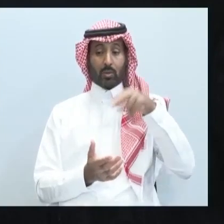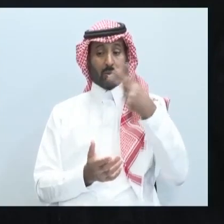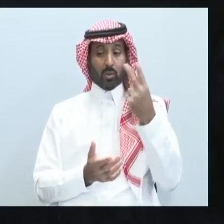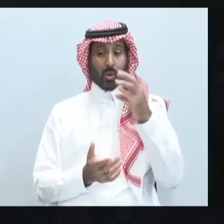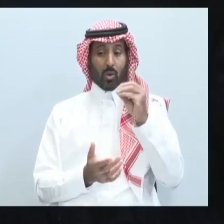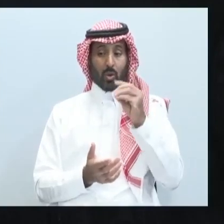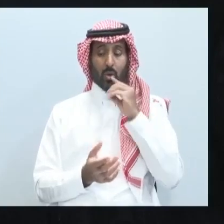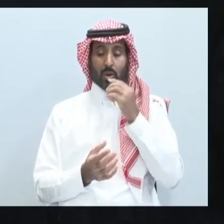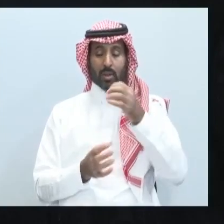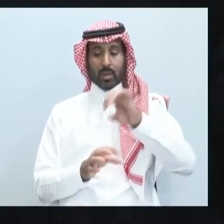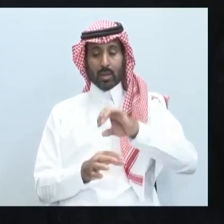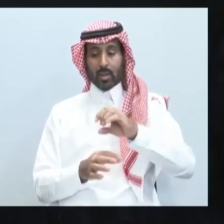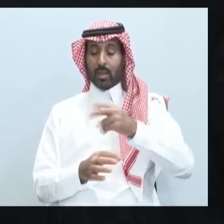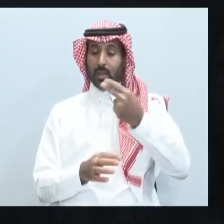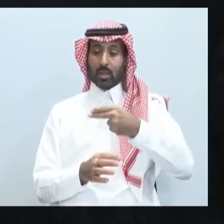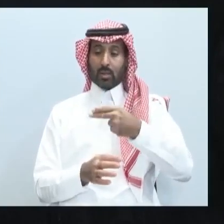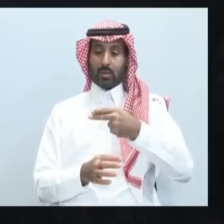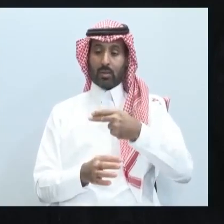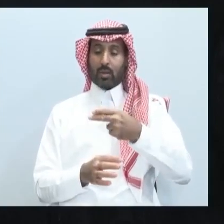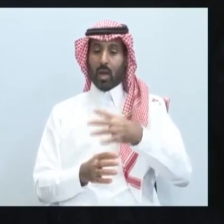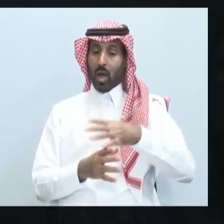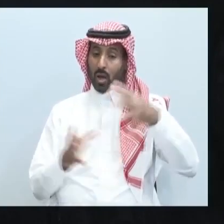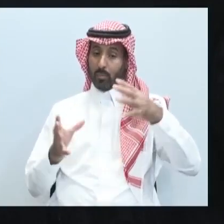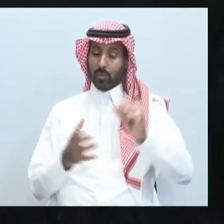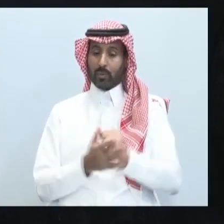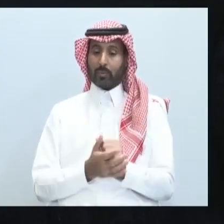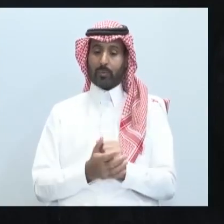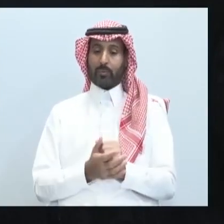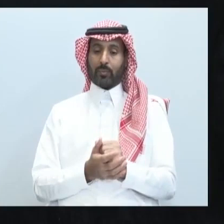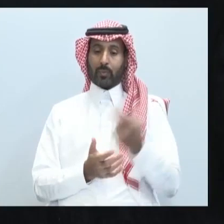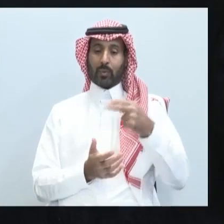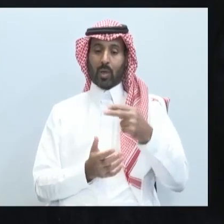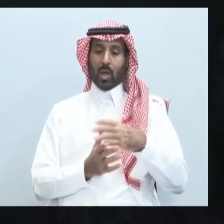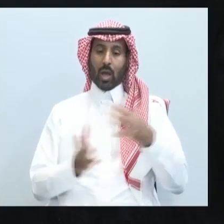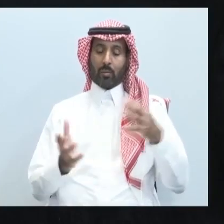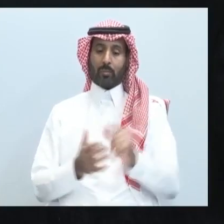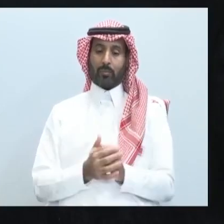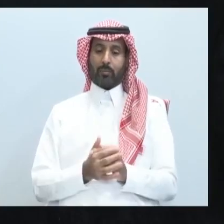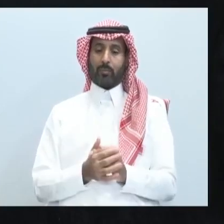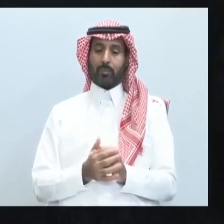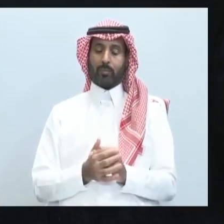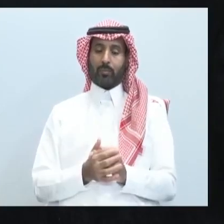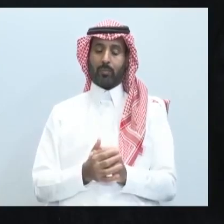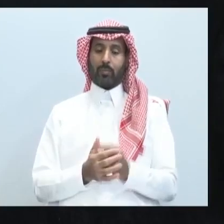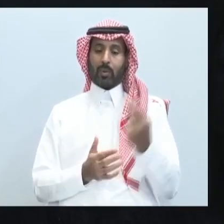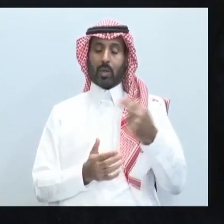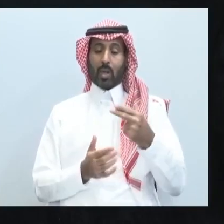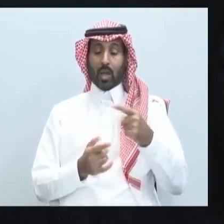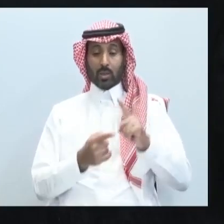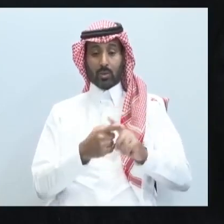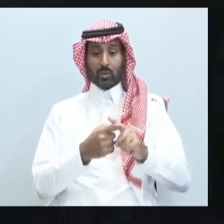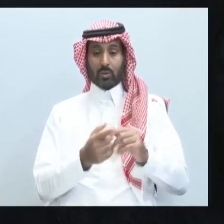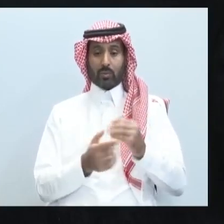فيكون تركيز ايونات الهيدروكسيد اكبر من مين من تراكيز ايونات الهيدروجين